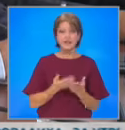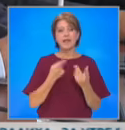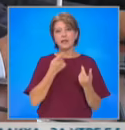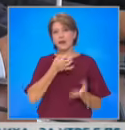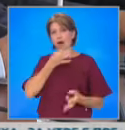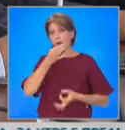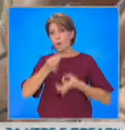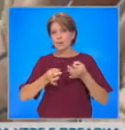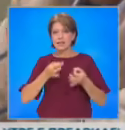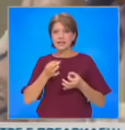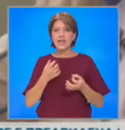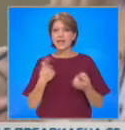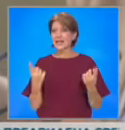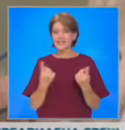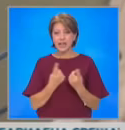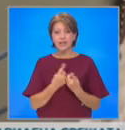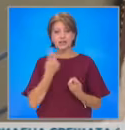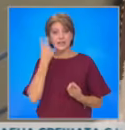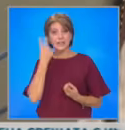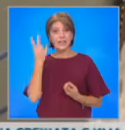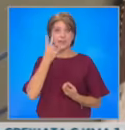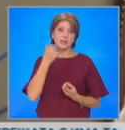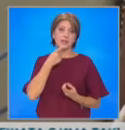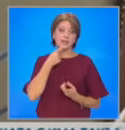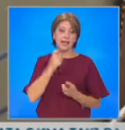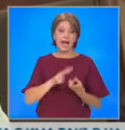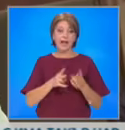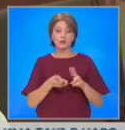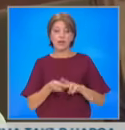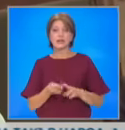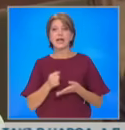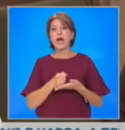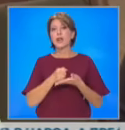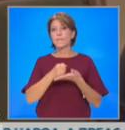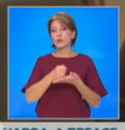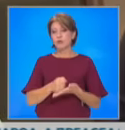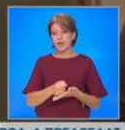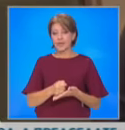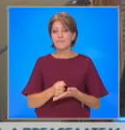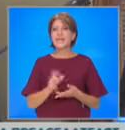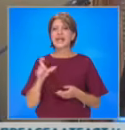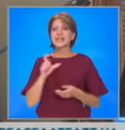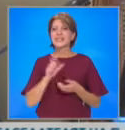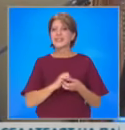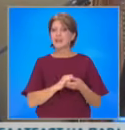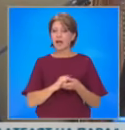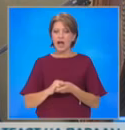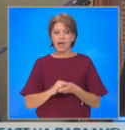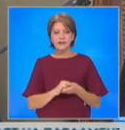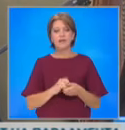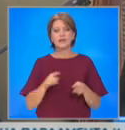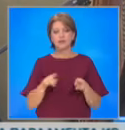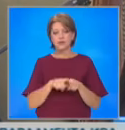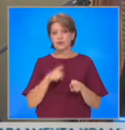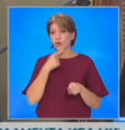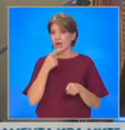е да се постигне разбирателство за актуализацията на бюджета. Синдикати и работодатели също смятат, че актуализацията е